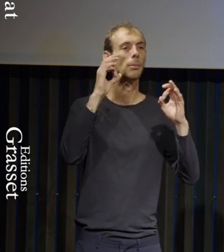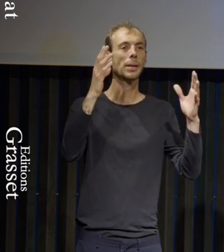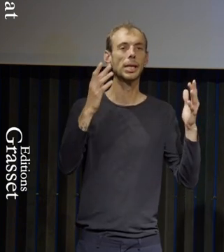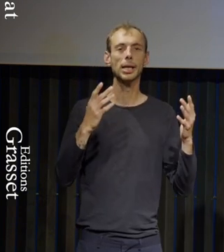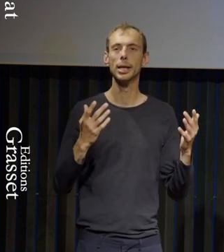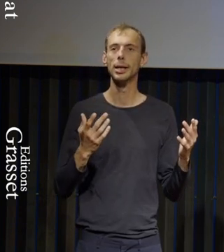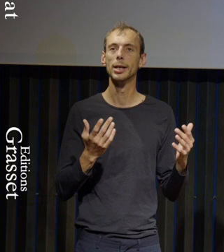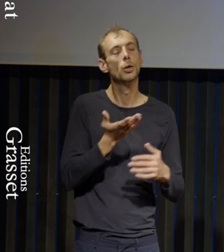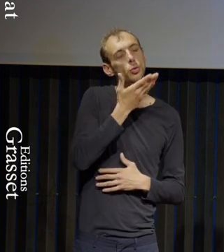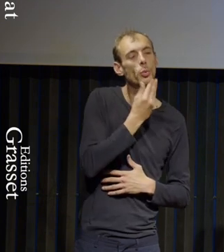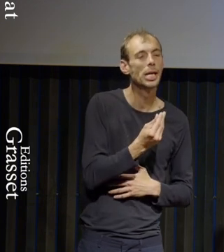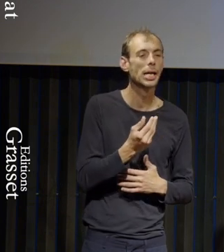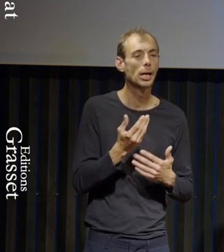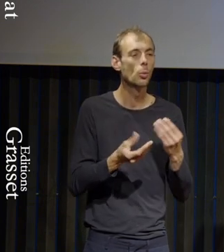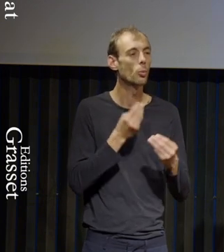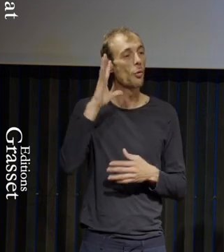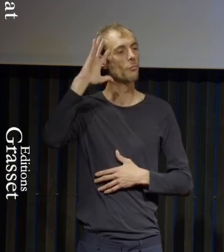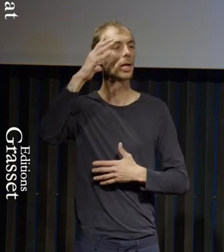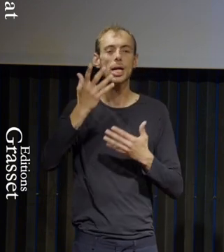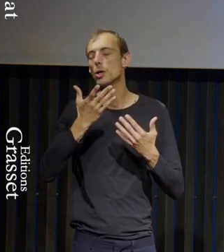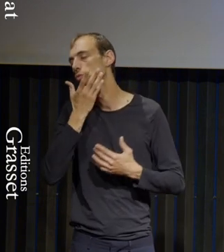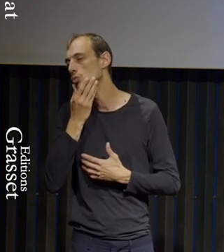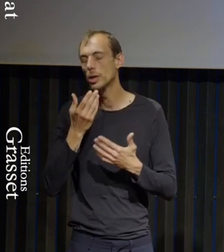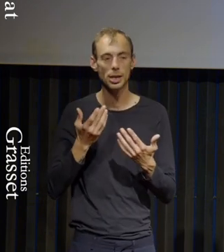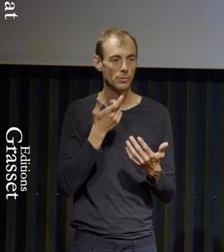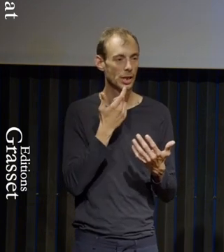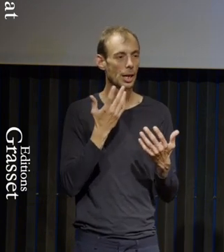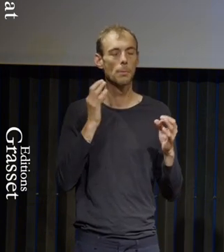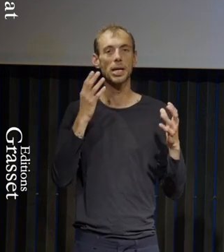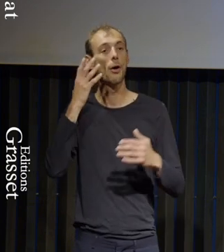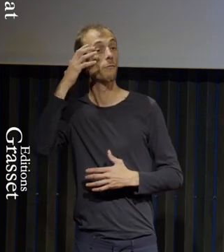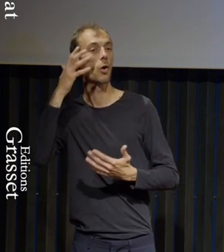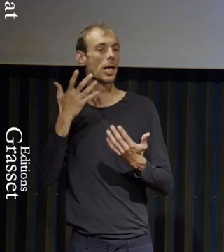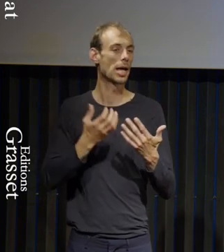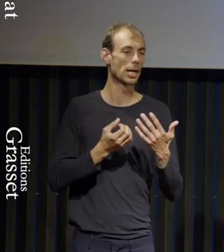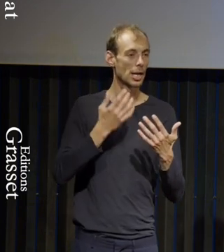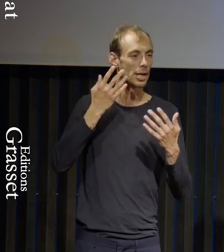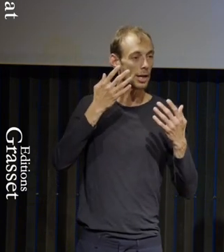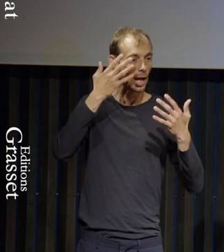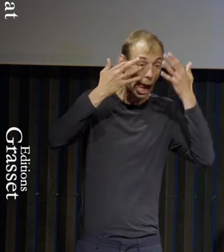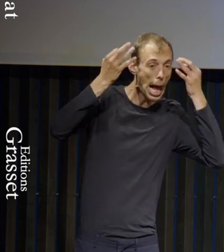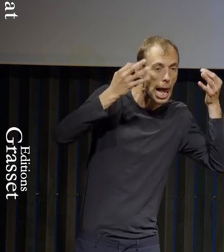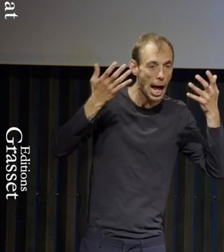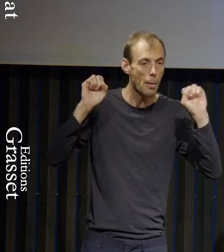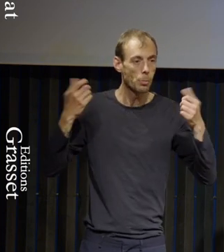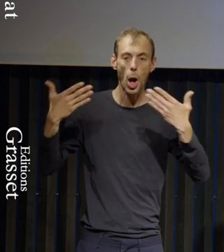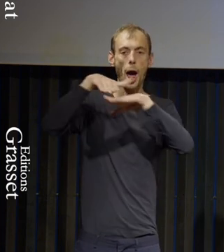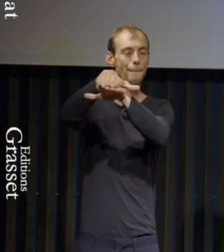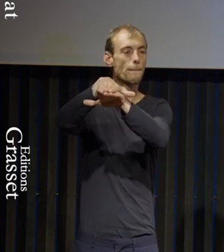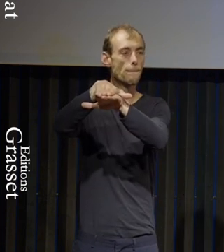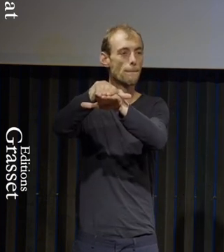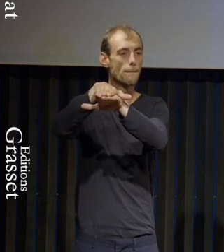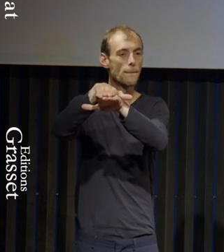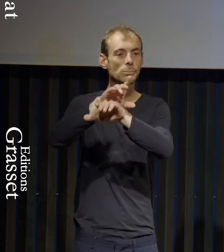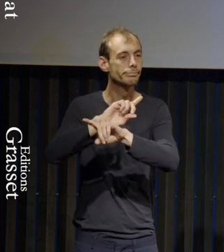qui dirait que folie et créativité se superposent, que l'un procède de l'autre, et qui ne